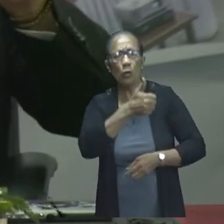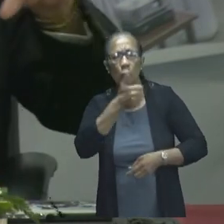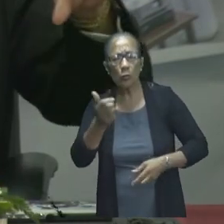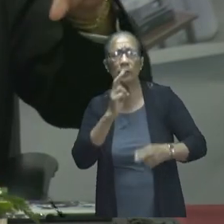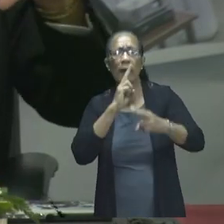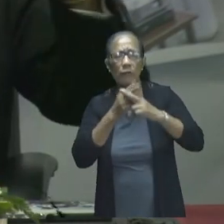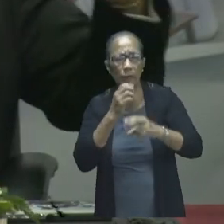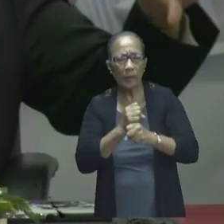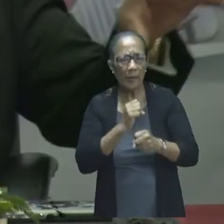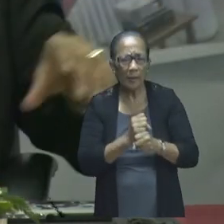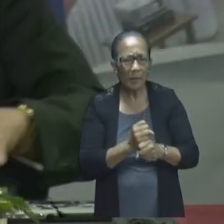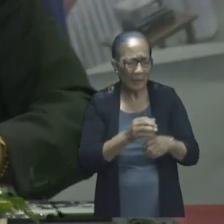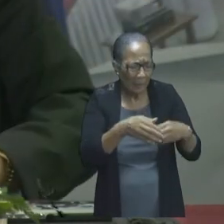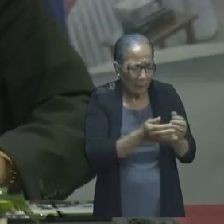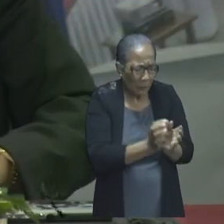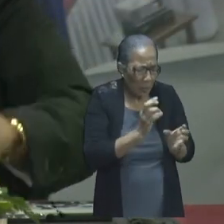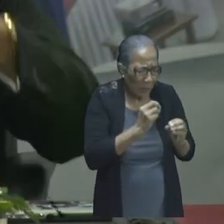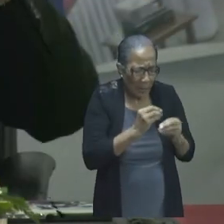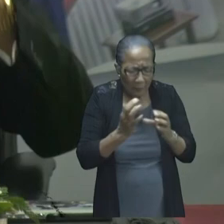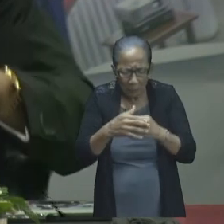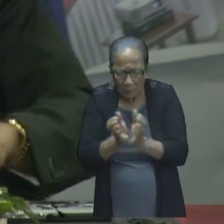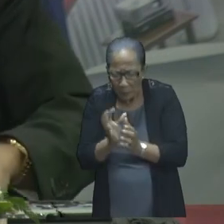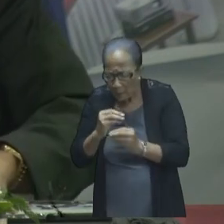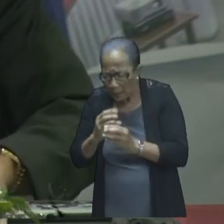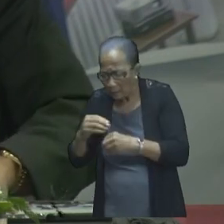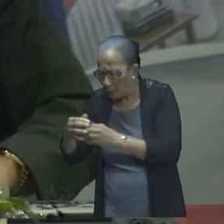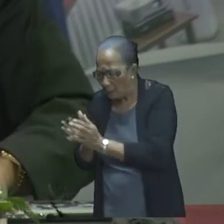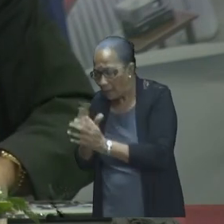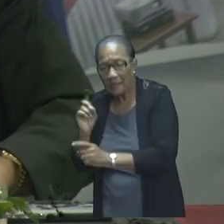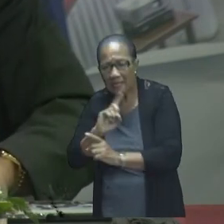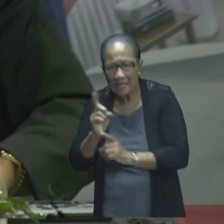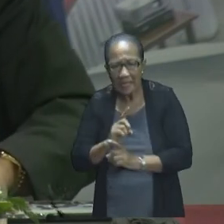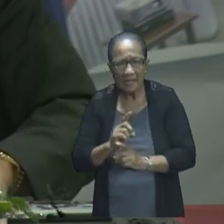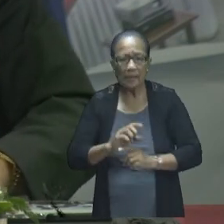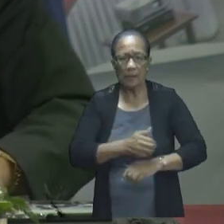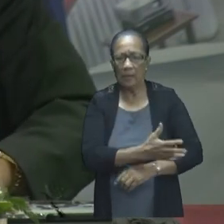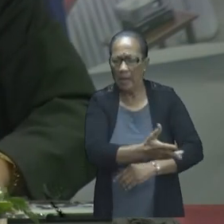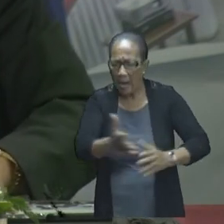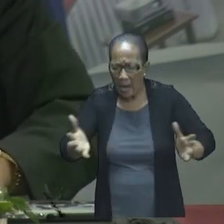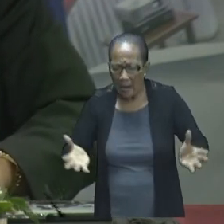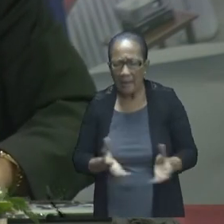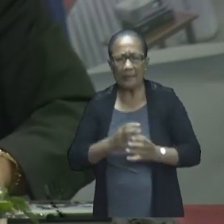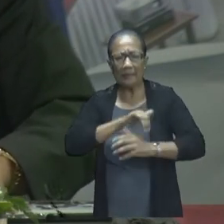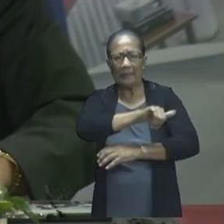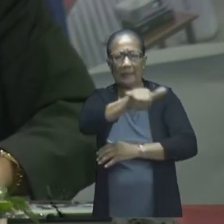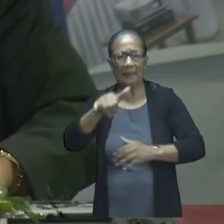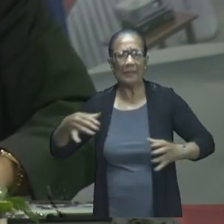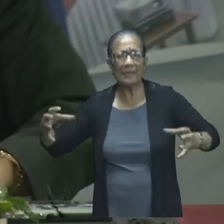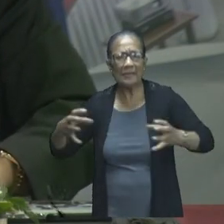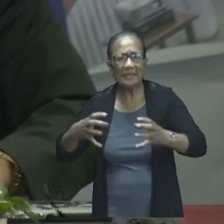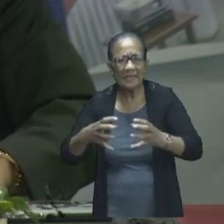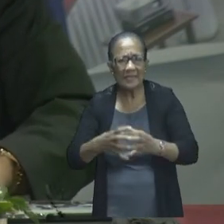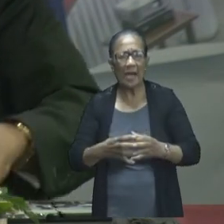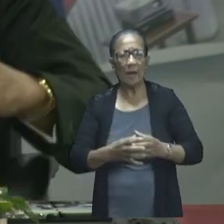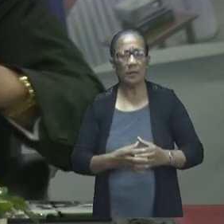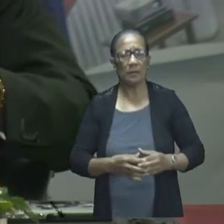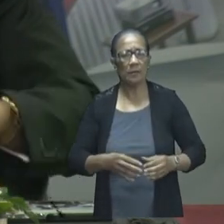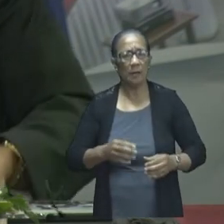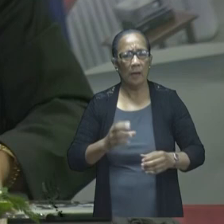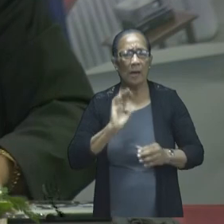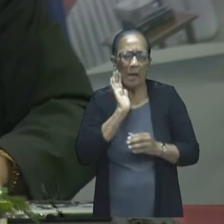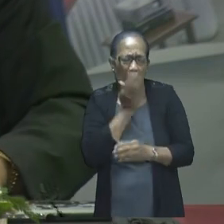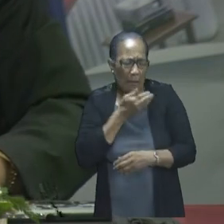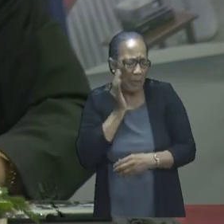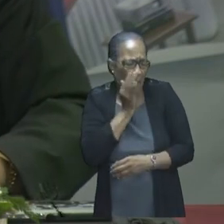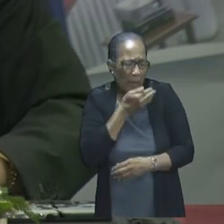niet in hokjes laten plaatsen door leden van liegen en de politieke belangen en van wijchen belangen die ze allemaal voor zichzelf een geheim mooi